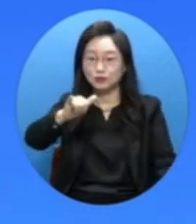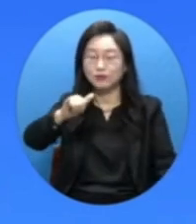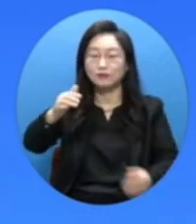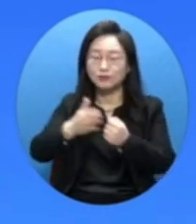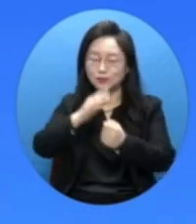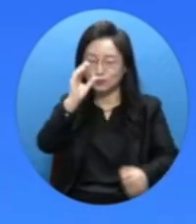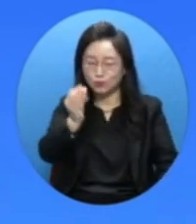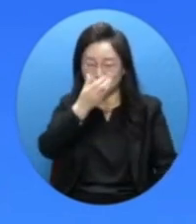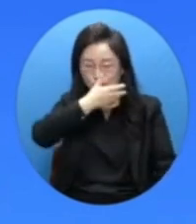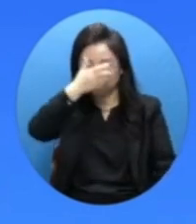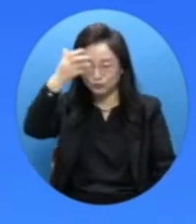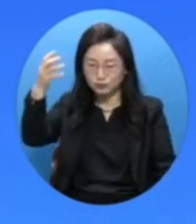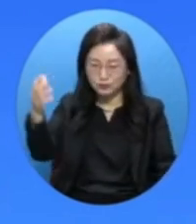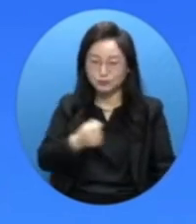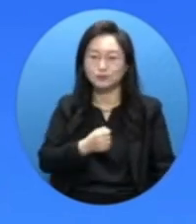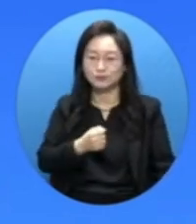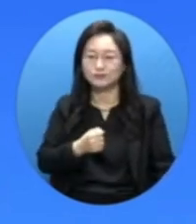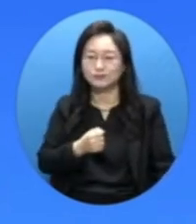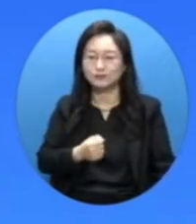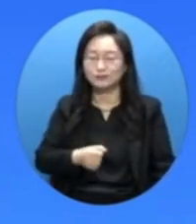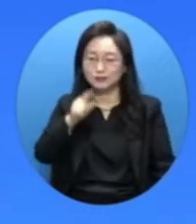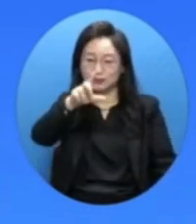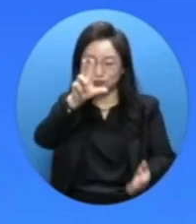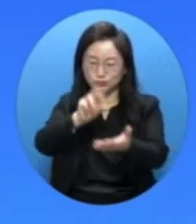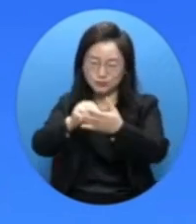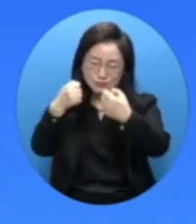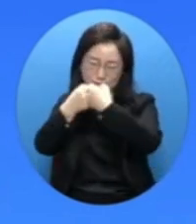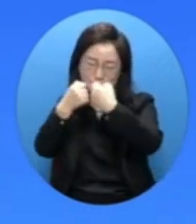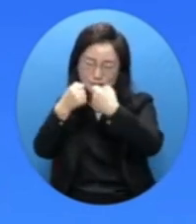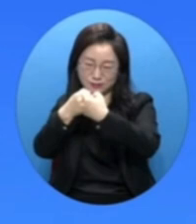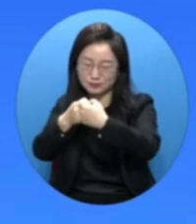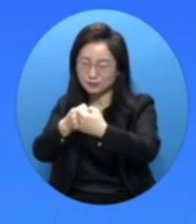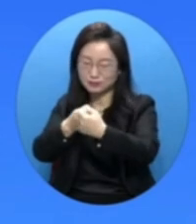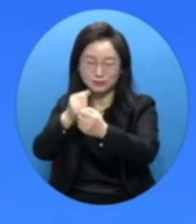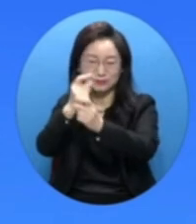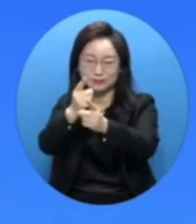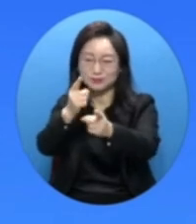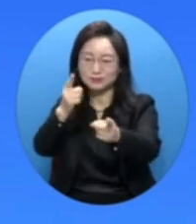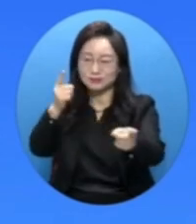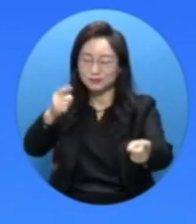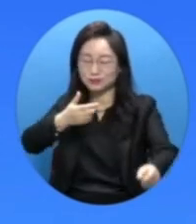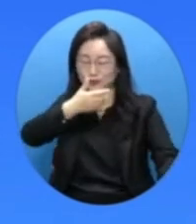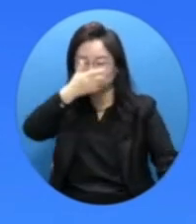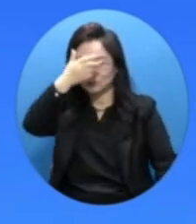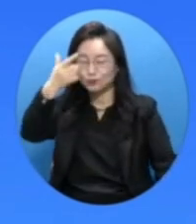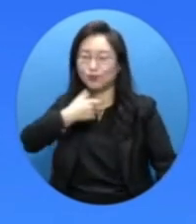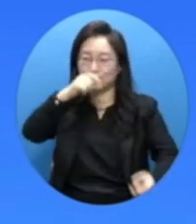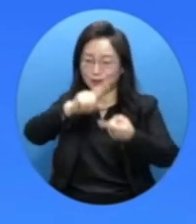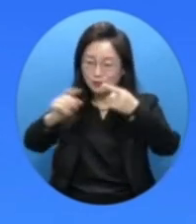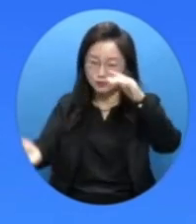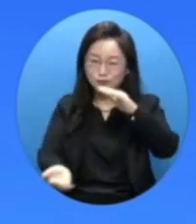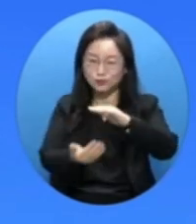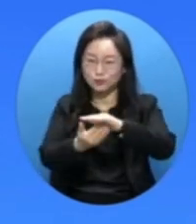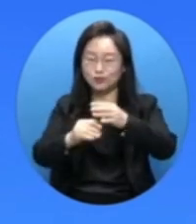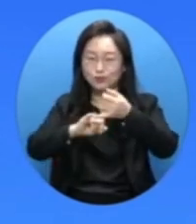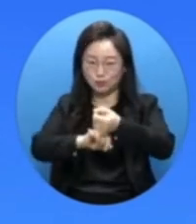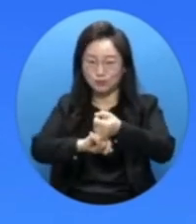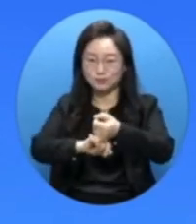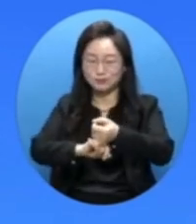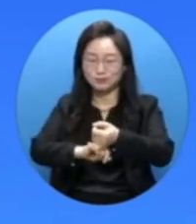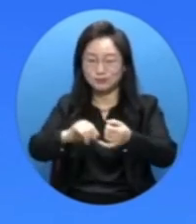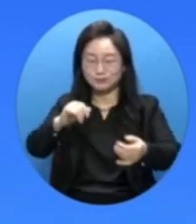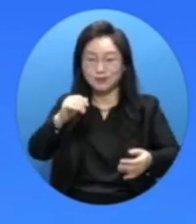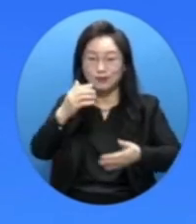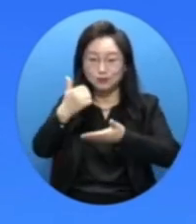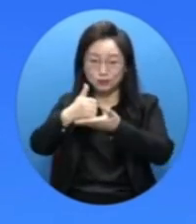거룩한 꿈을 가지고 그 문제와 싸워 승리하며 여러분의 꿈과 손을 잃어가는 주님의 귀한 자가 자녀가